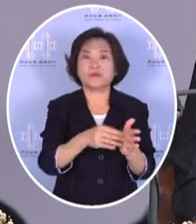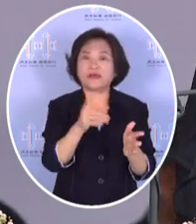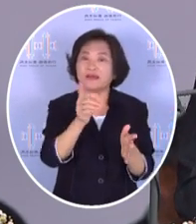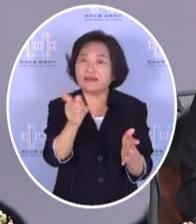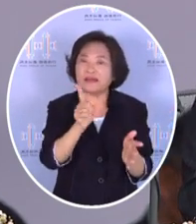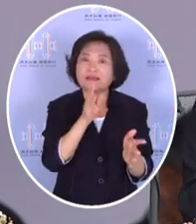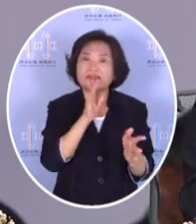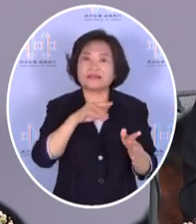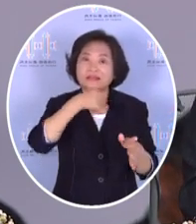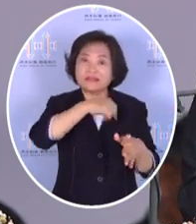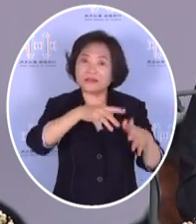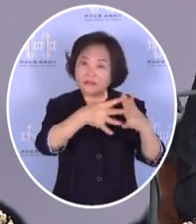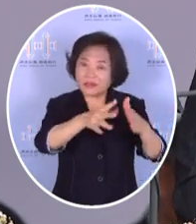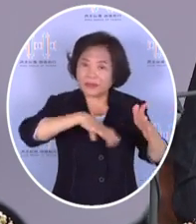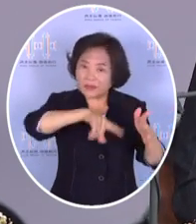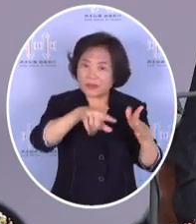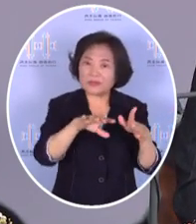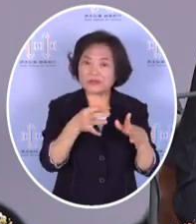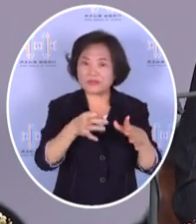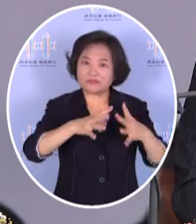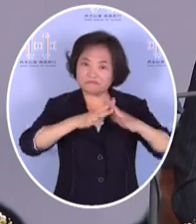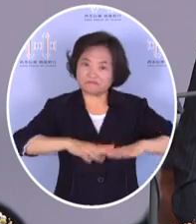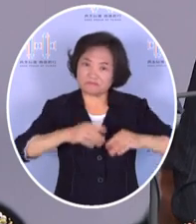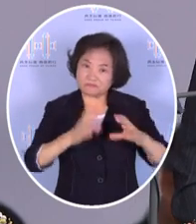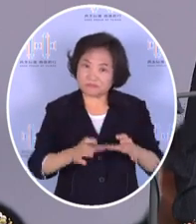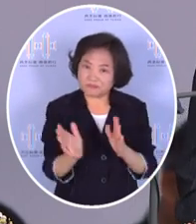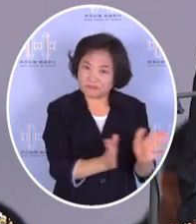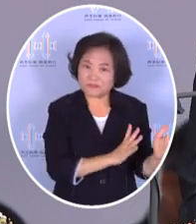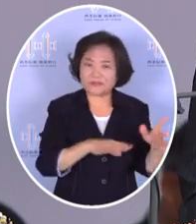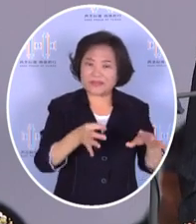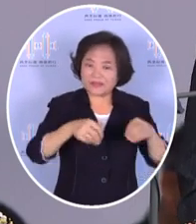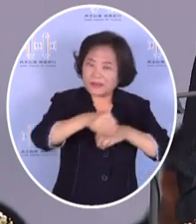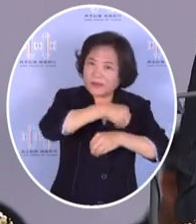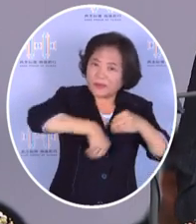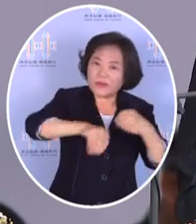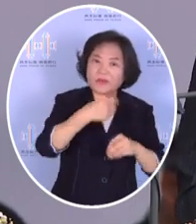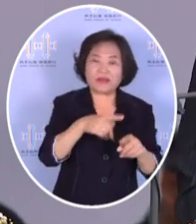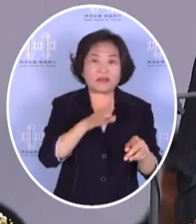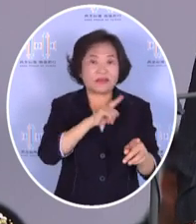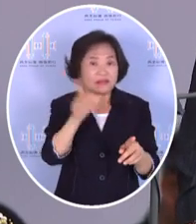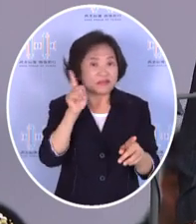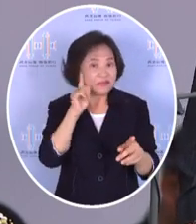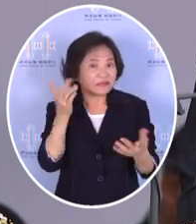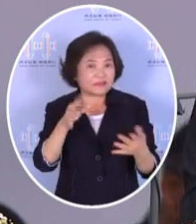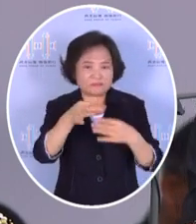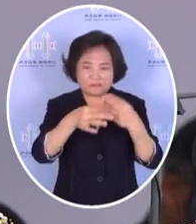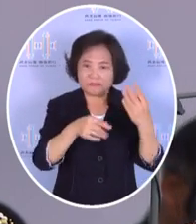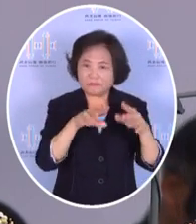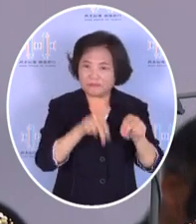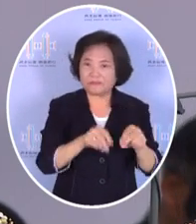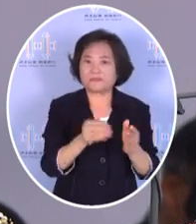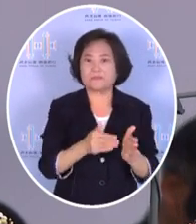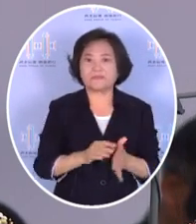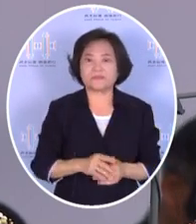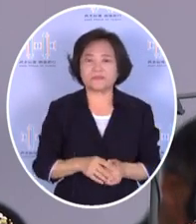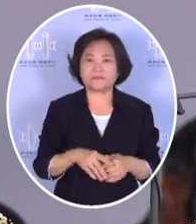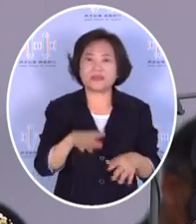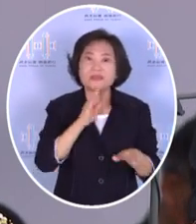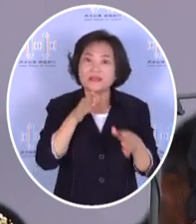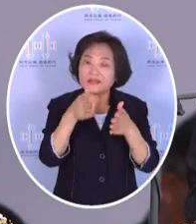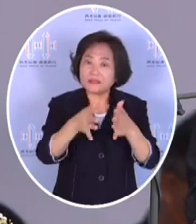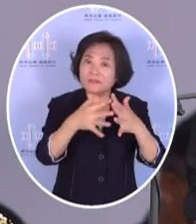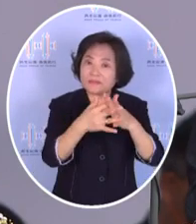美基础建设融资及市场建立的合作架构，双方将携手投入美